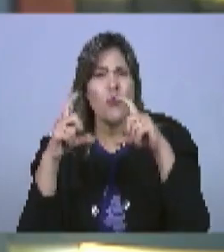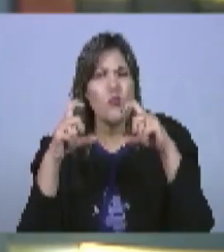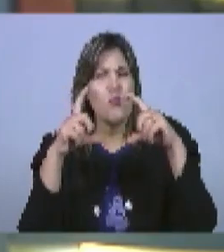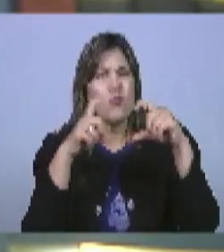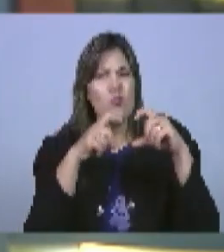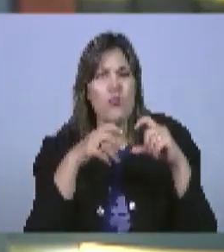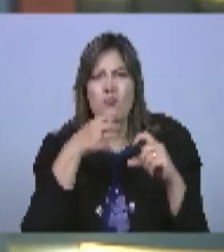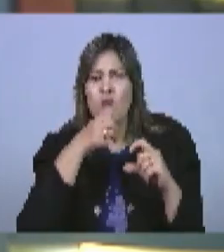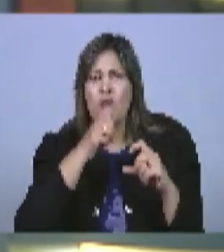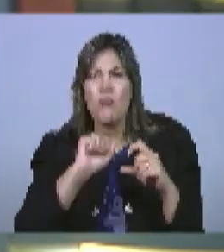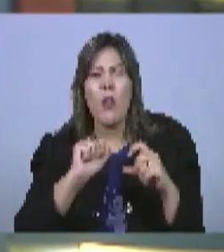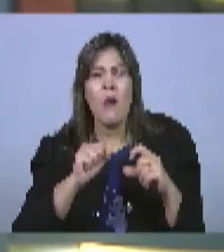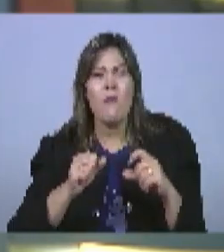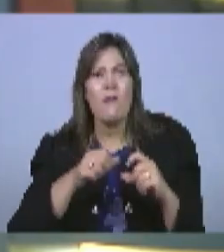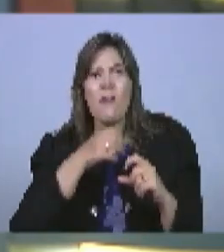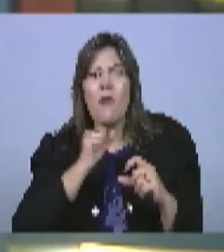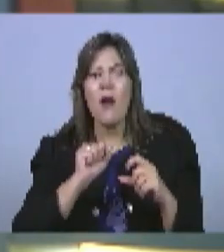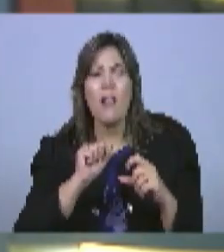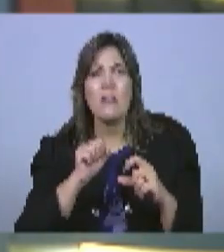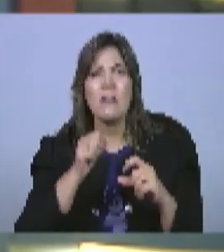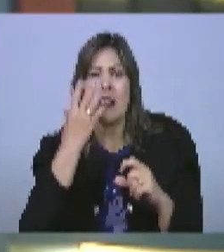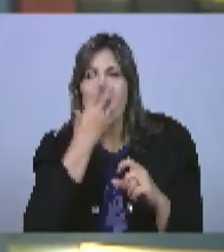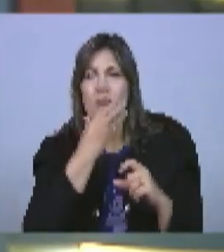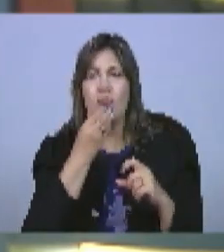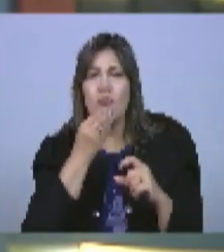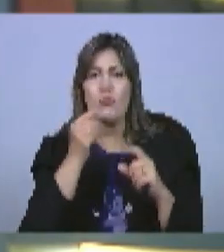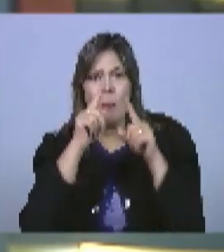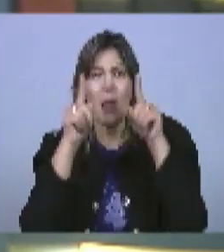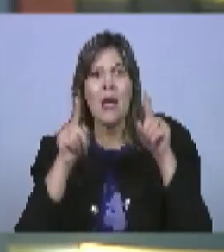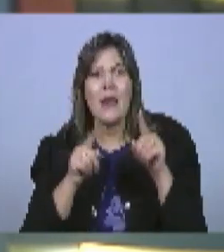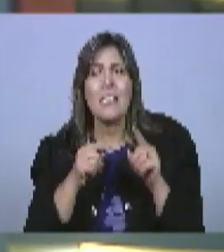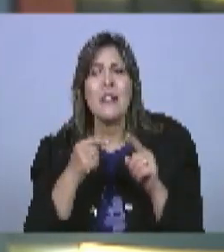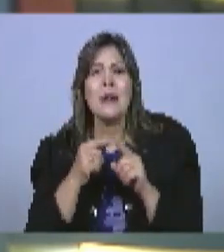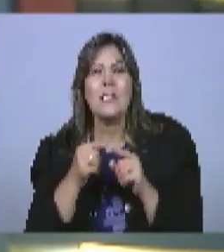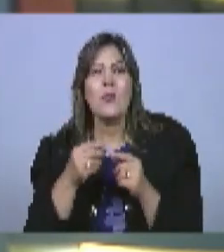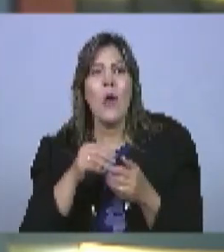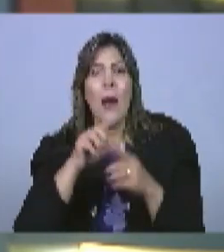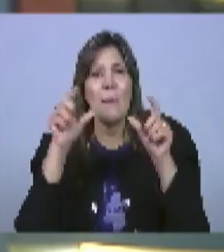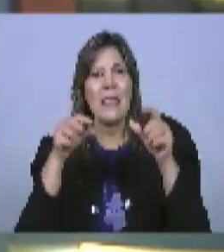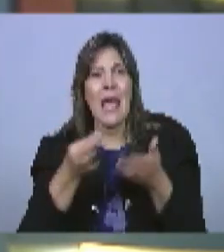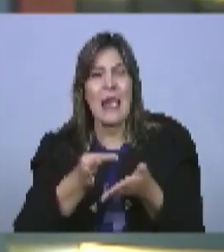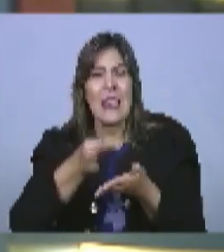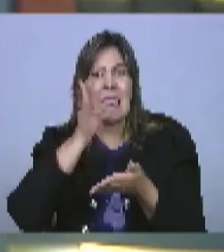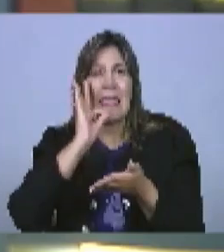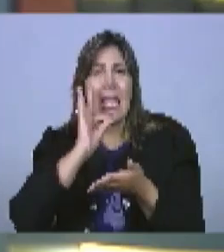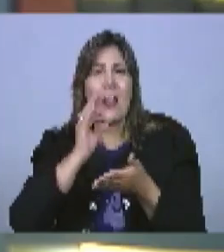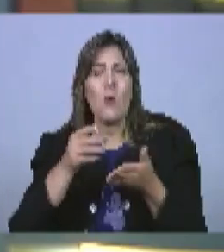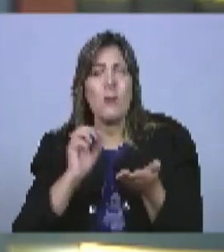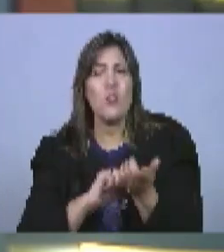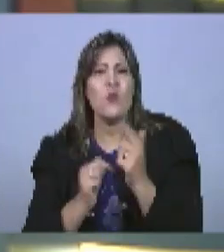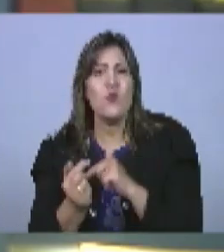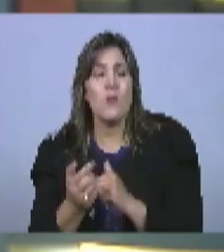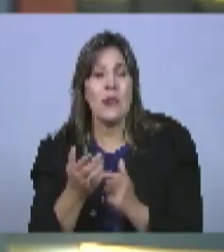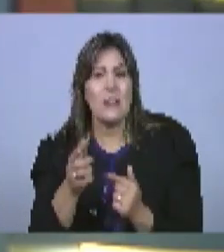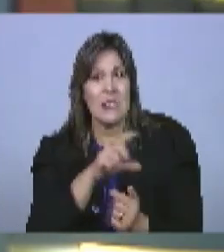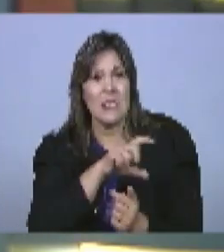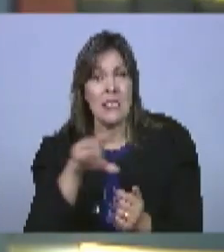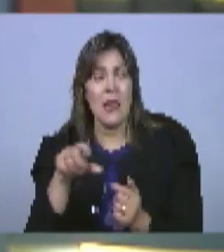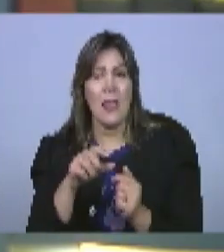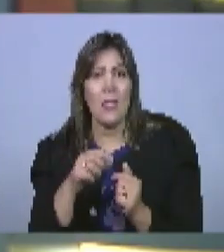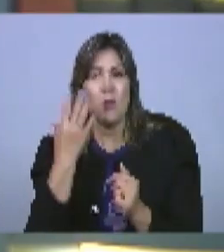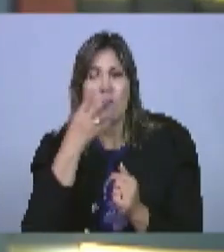مشهد ما يقارب لوحه العشاء الاخير التي ملها او كان فيها مجموعه من